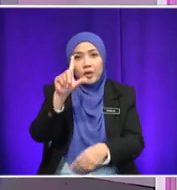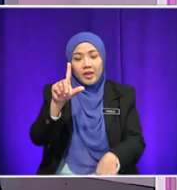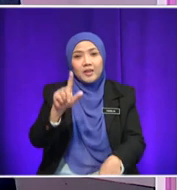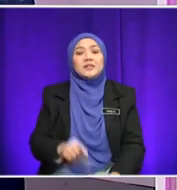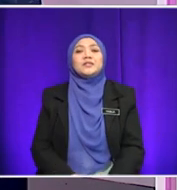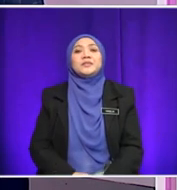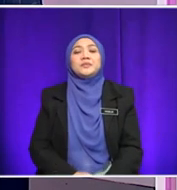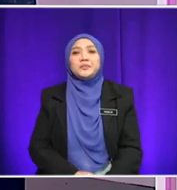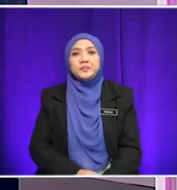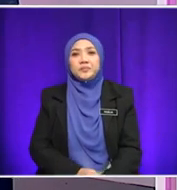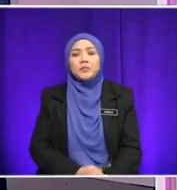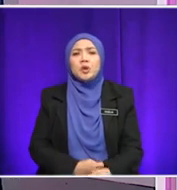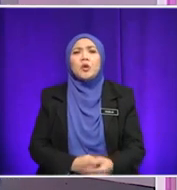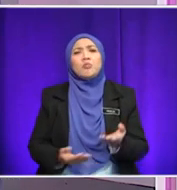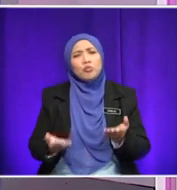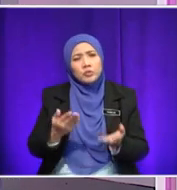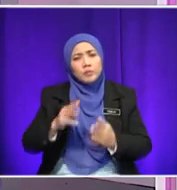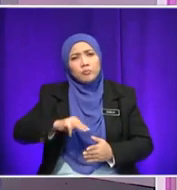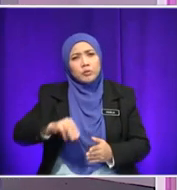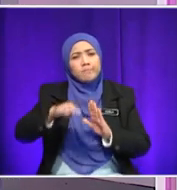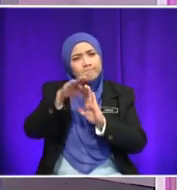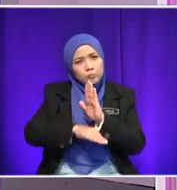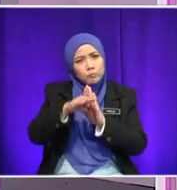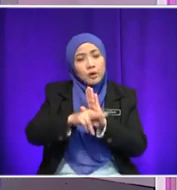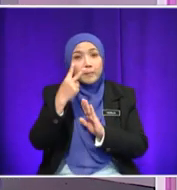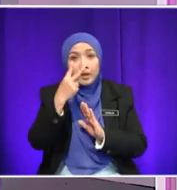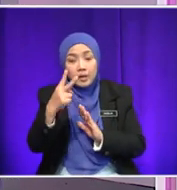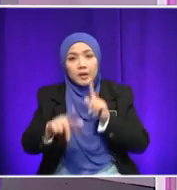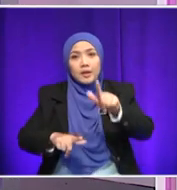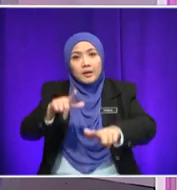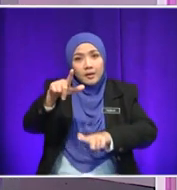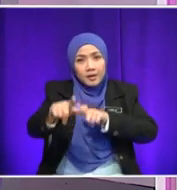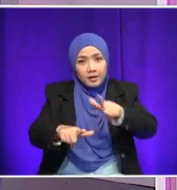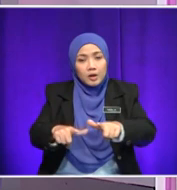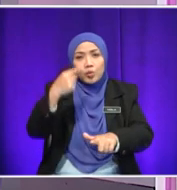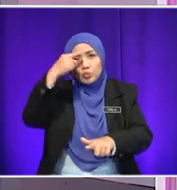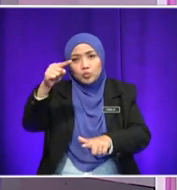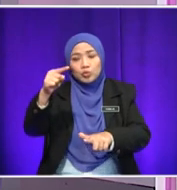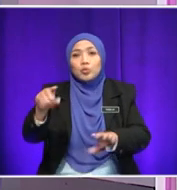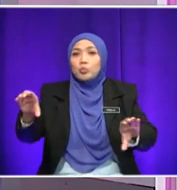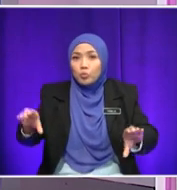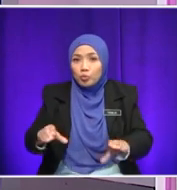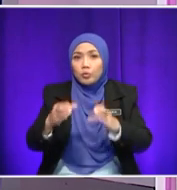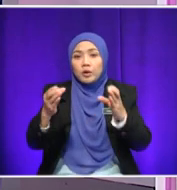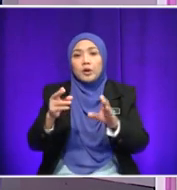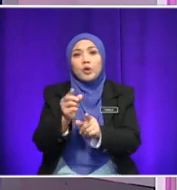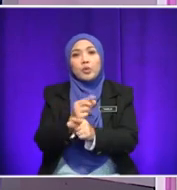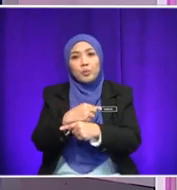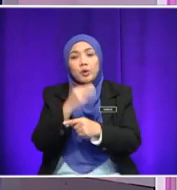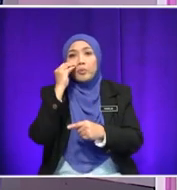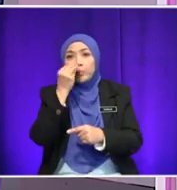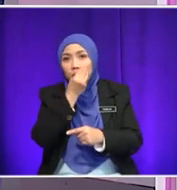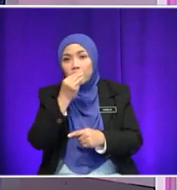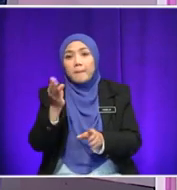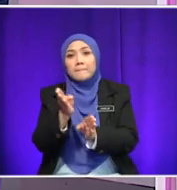Mungkin murid kurang untuk melihat langkah-langkah untuk menghasilkan gubahan berbunga